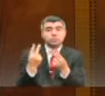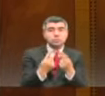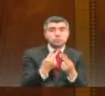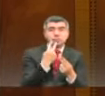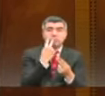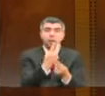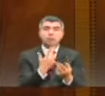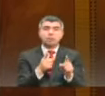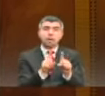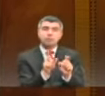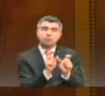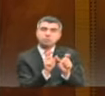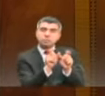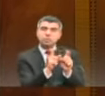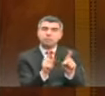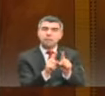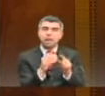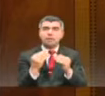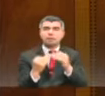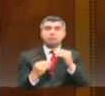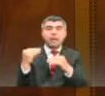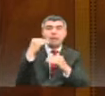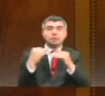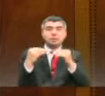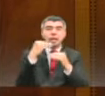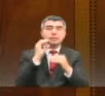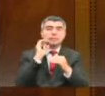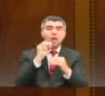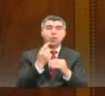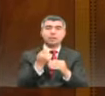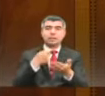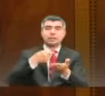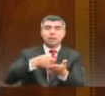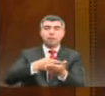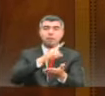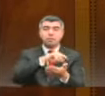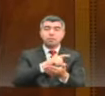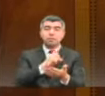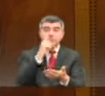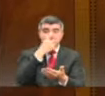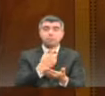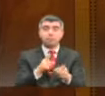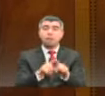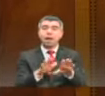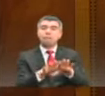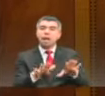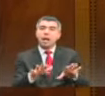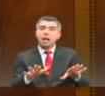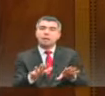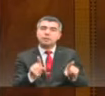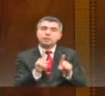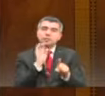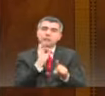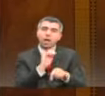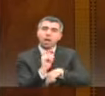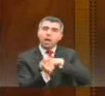من المضاربة التي تؤدي إلى ارتفاع الأسعار، تسريع عملية تمليك الأراضي الجماعية الواقعة داخل دوائر